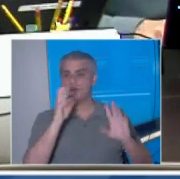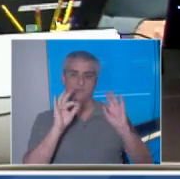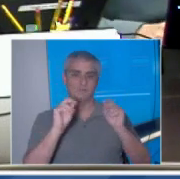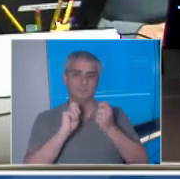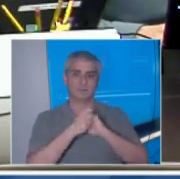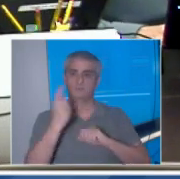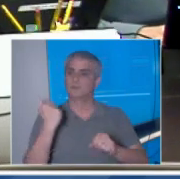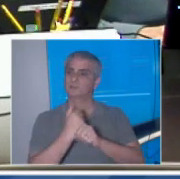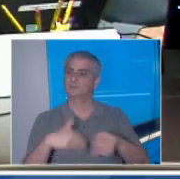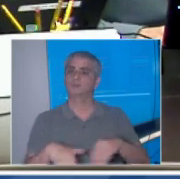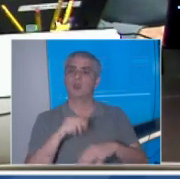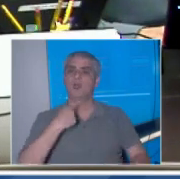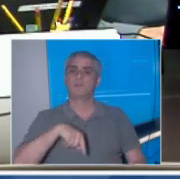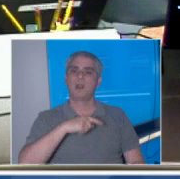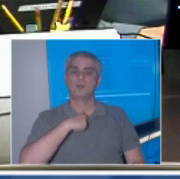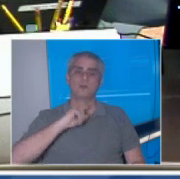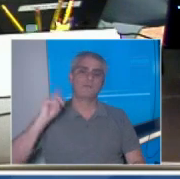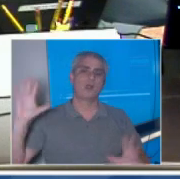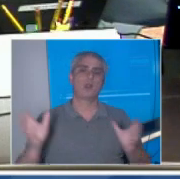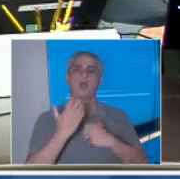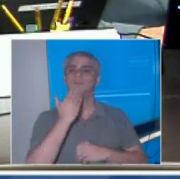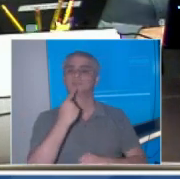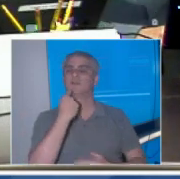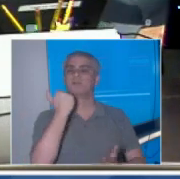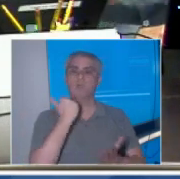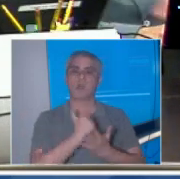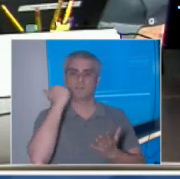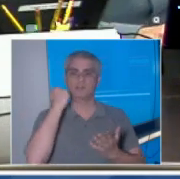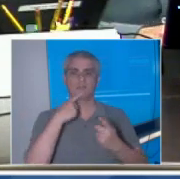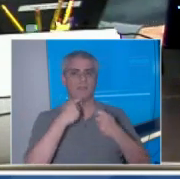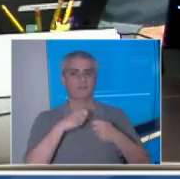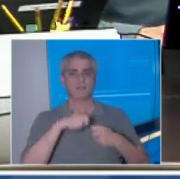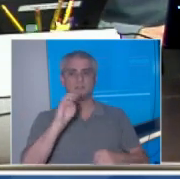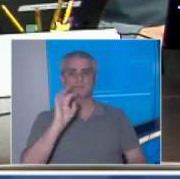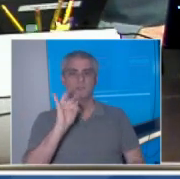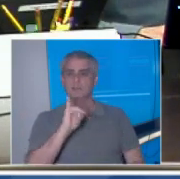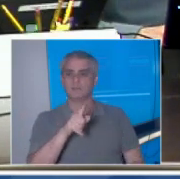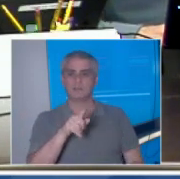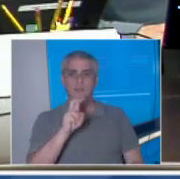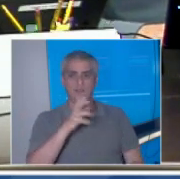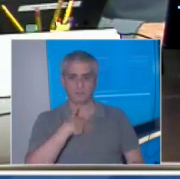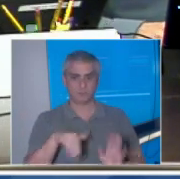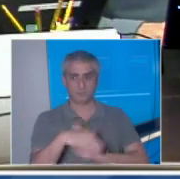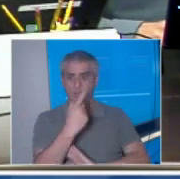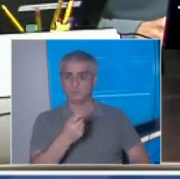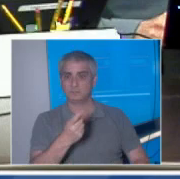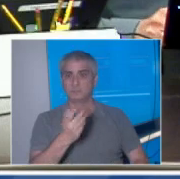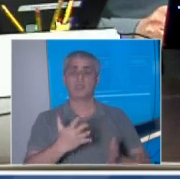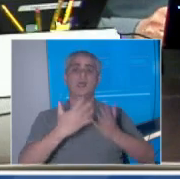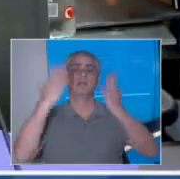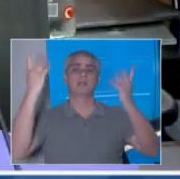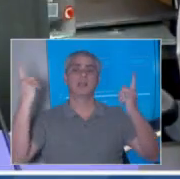ברחמיו, יעשה שלום עלינו, ועל כל עמו ישראל, ואמרו אמן. חברת הכנסת מטי, צרפתי הרכבי, את רוצה לצאת?